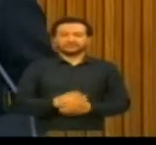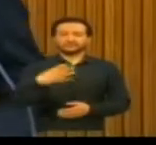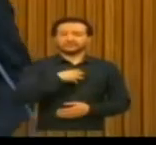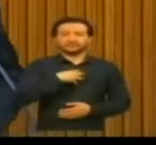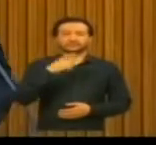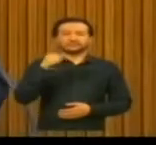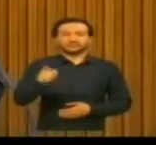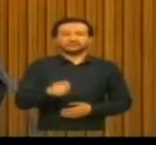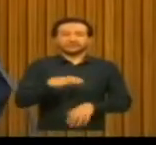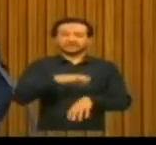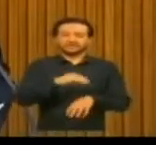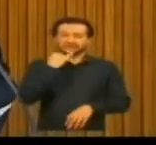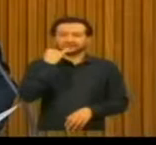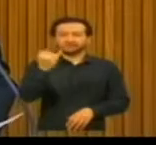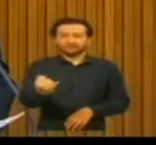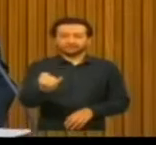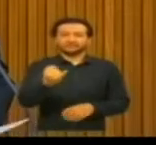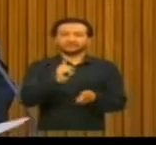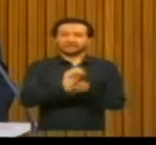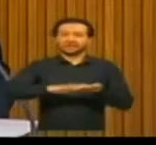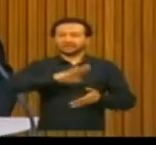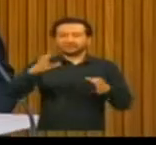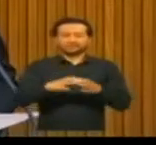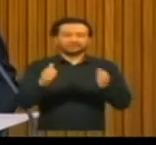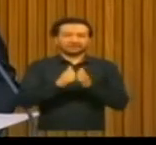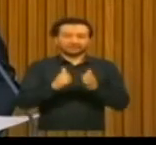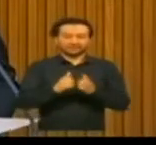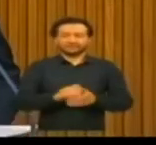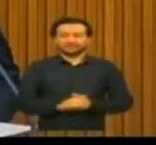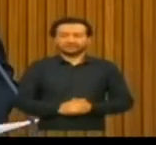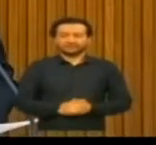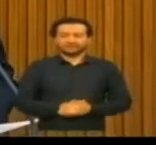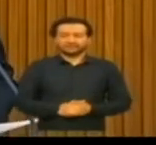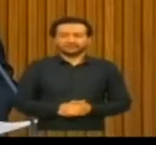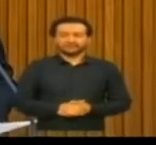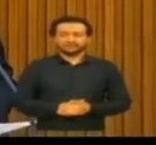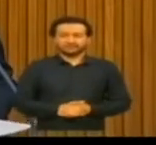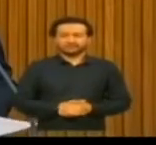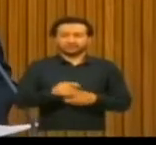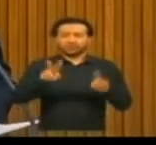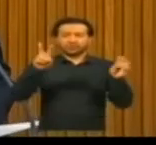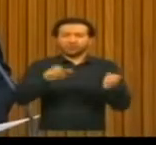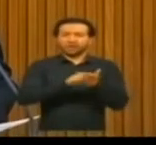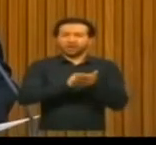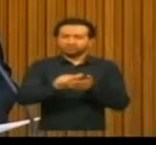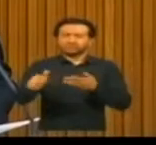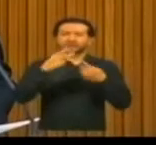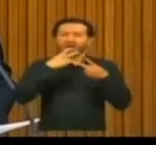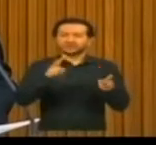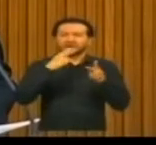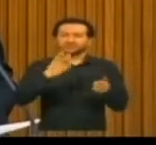Kendisini hastanede ziyaret ettim arkadaşlarımla birlikte, değerli arkadaşlarım. Olayı bütün ayrıntılarıyla